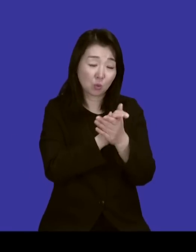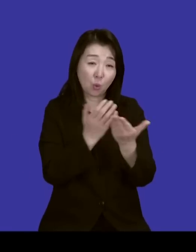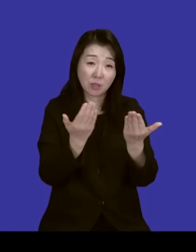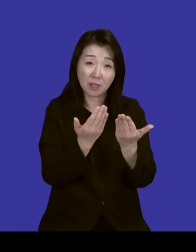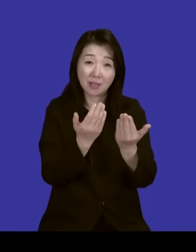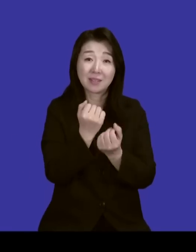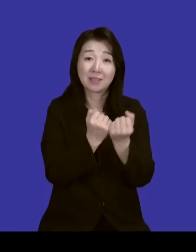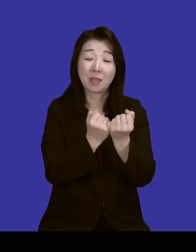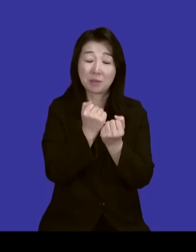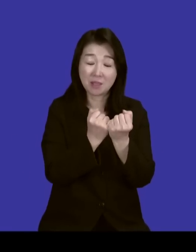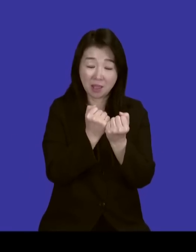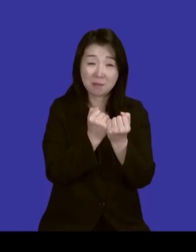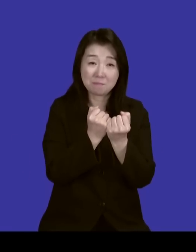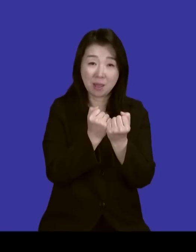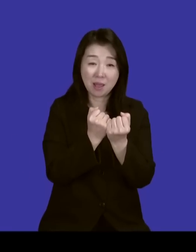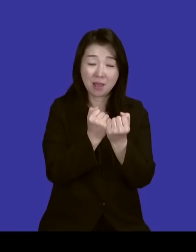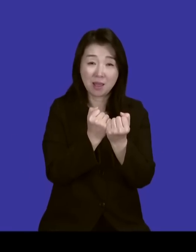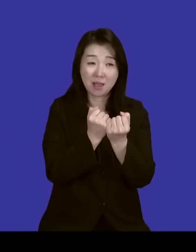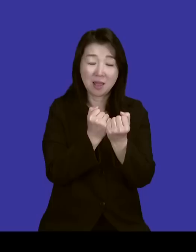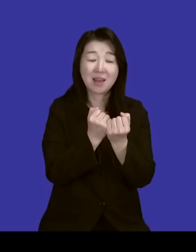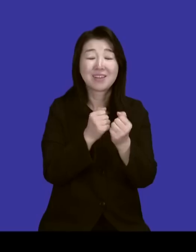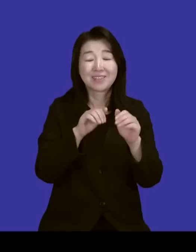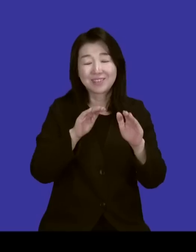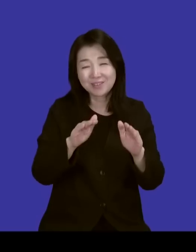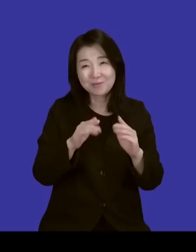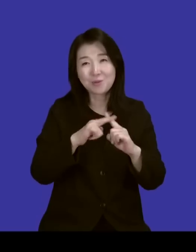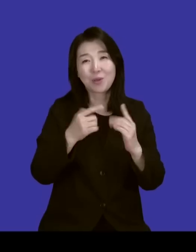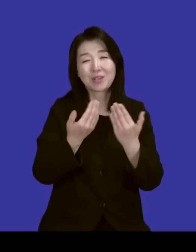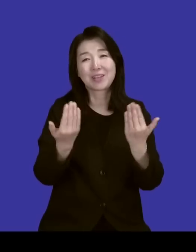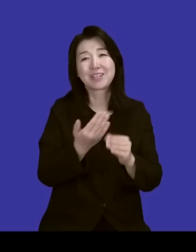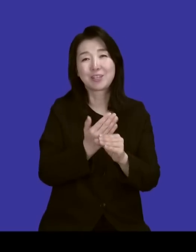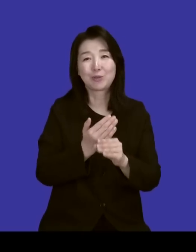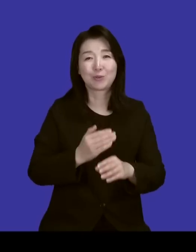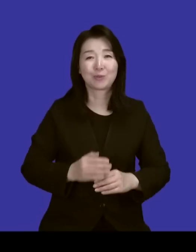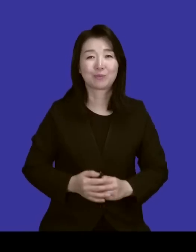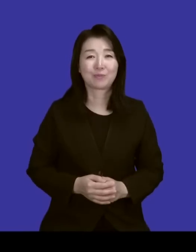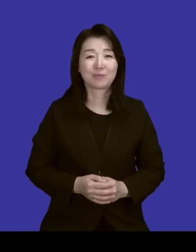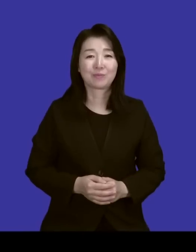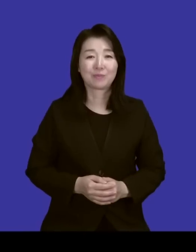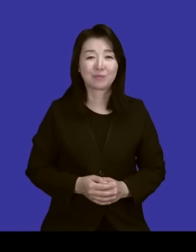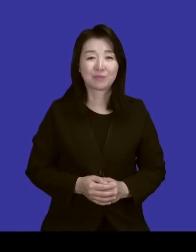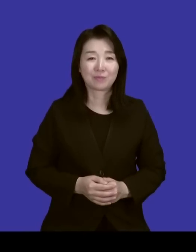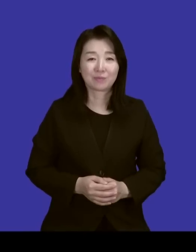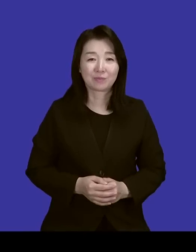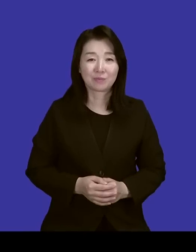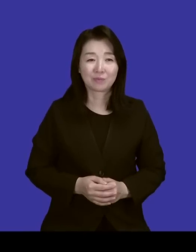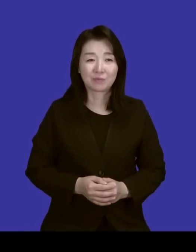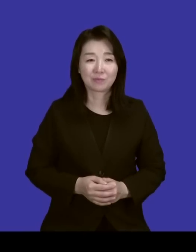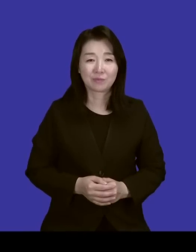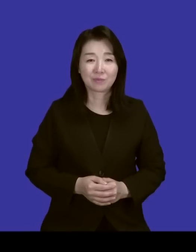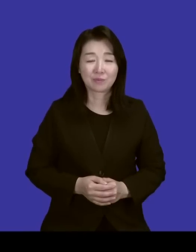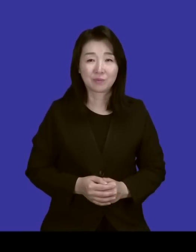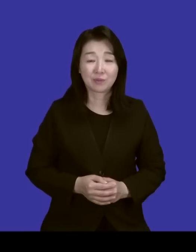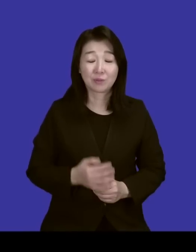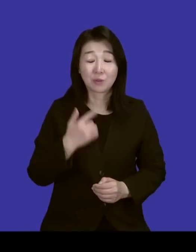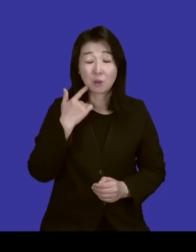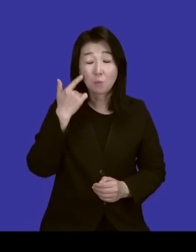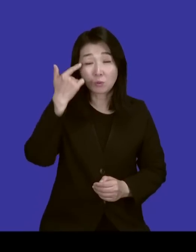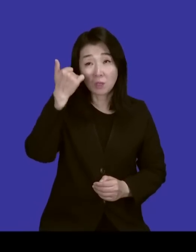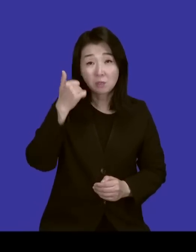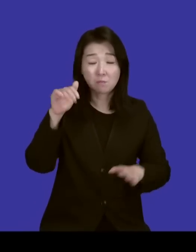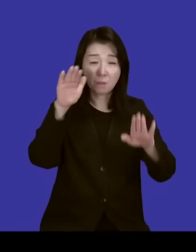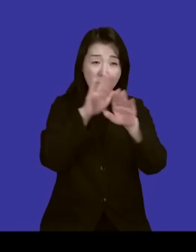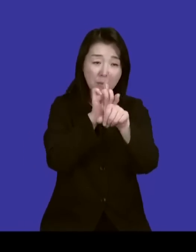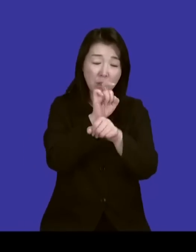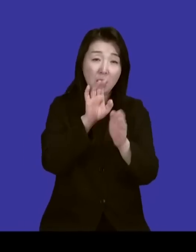네. 통과하고 교회에서 그 사역을 하고 있어요. 그러니까 아까 그 목사님께서 밤 11시쯤에 설교가 생각이 나지 않고